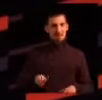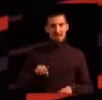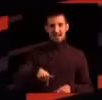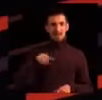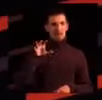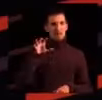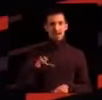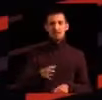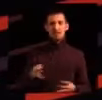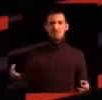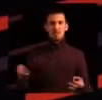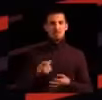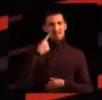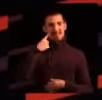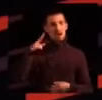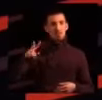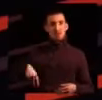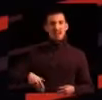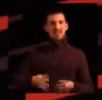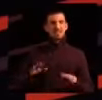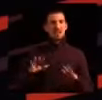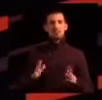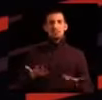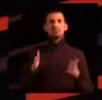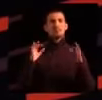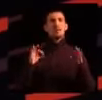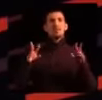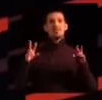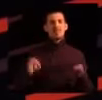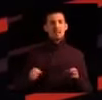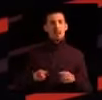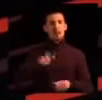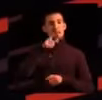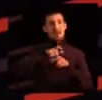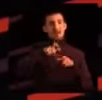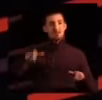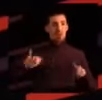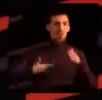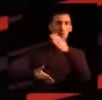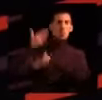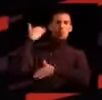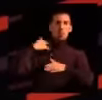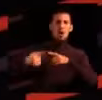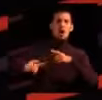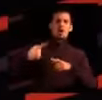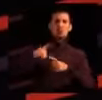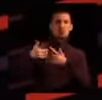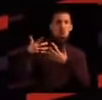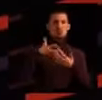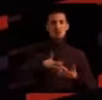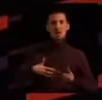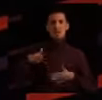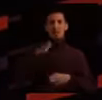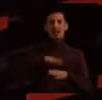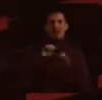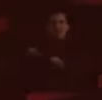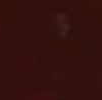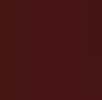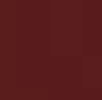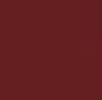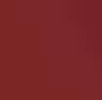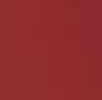celebri oficialment i d'una vegada per totes a tots aquells i aquelles que van lluitar en la defensa i la restauració de la democràcia.